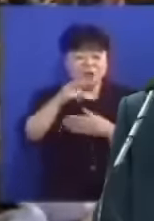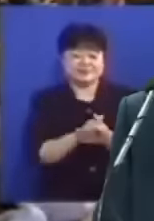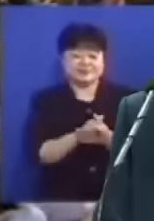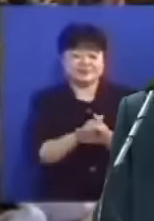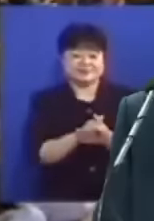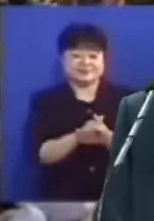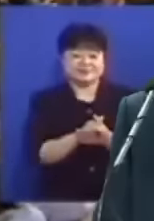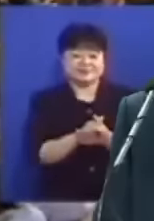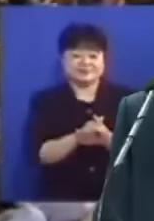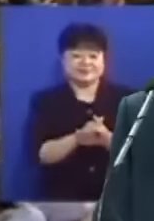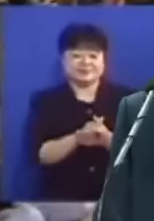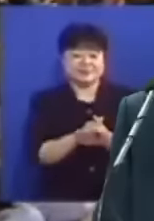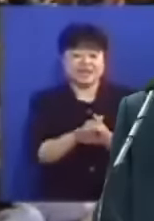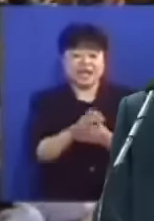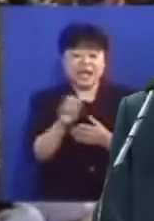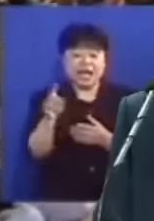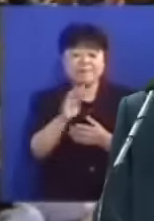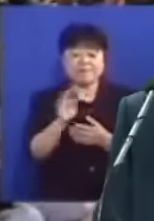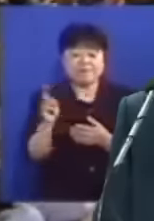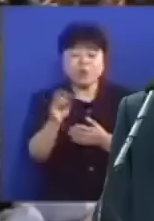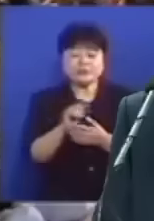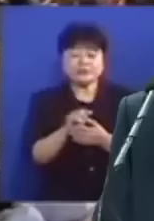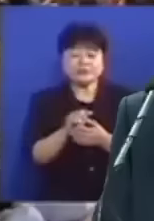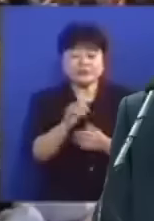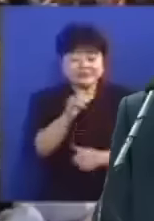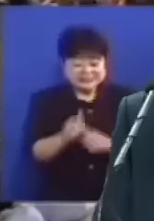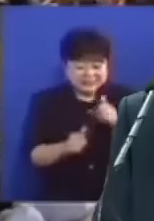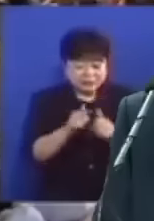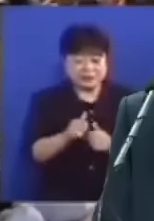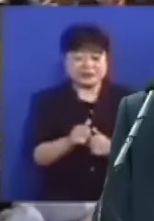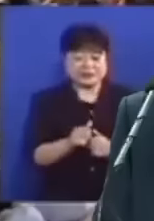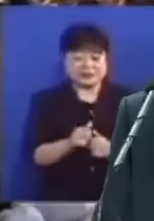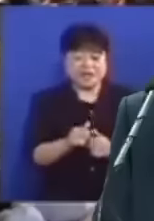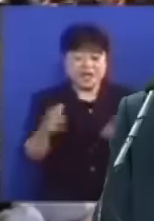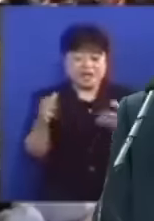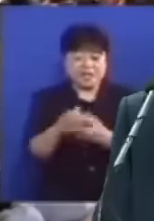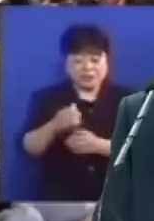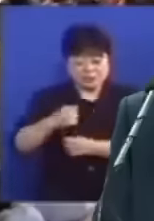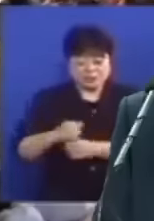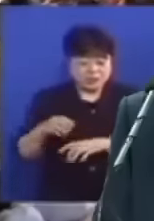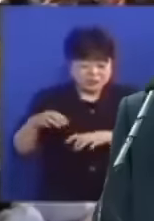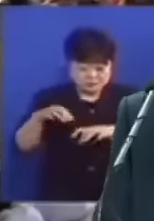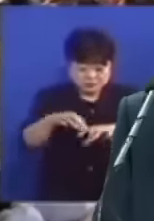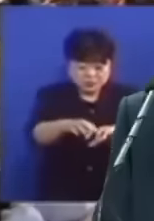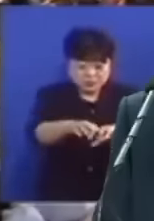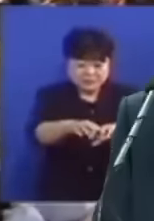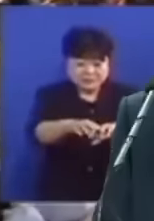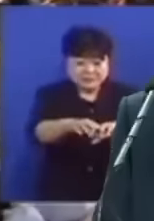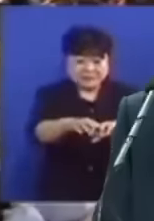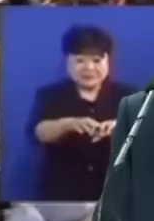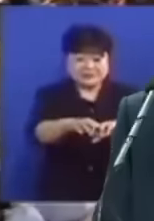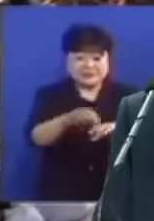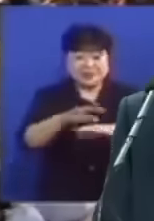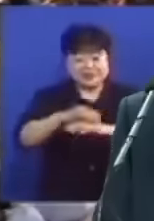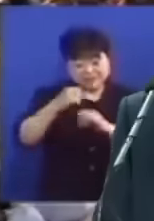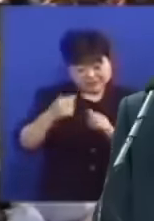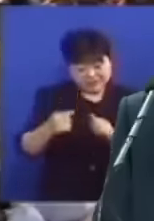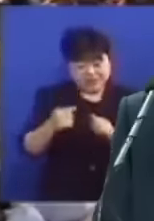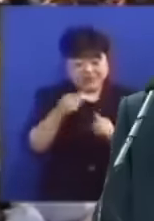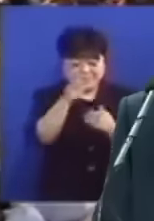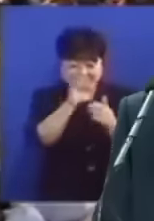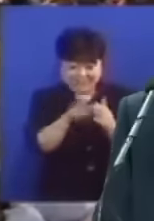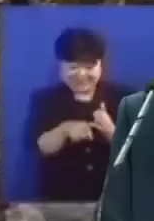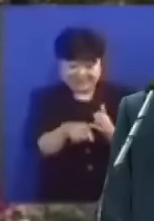왕이 암몬 자손과 모압 자손과 세일산 주민 연합군들이 쳐들어와서 그들을 대항하여 나갈